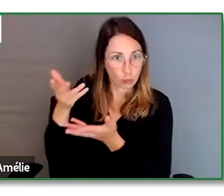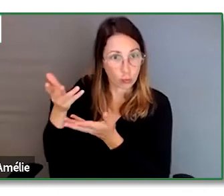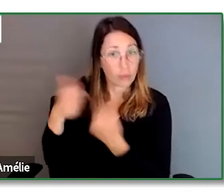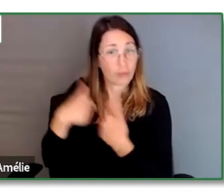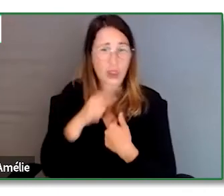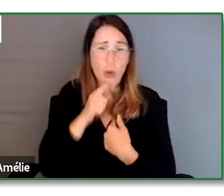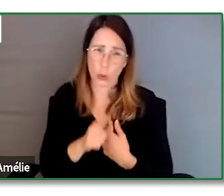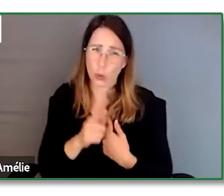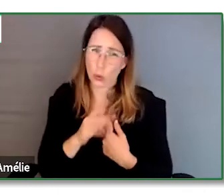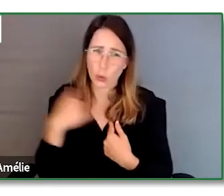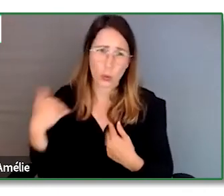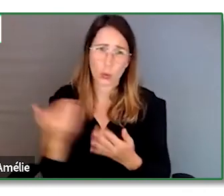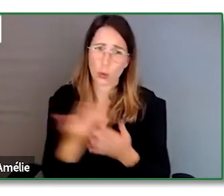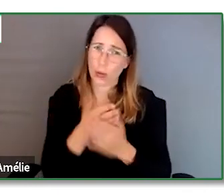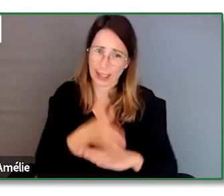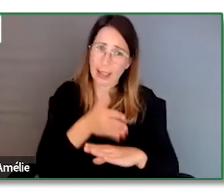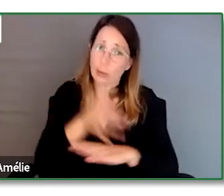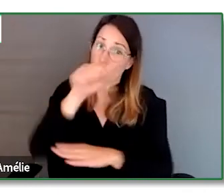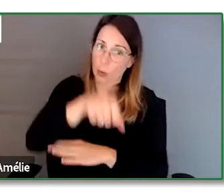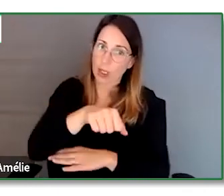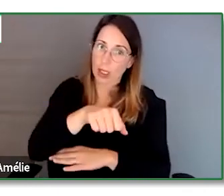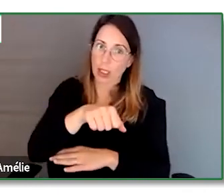tout au moins qu'il y ait accès.